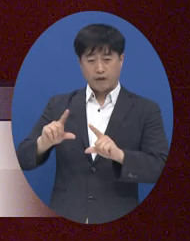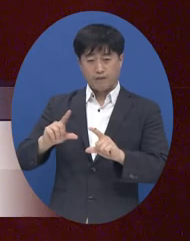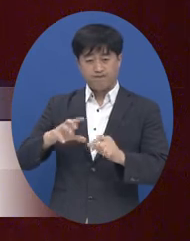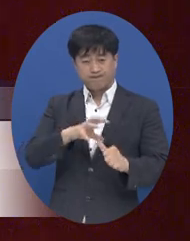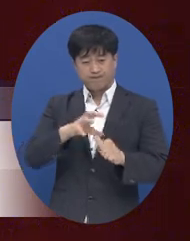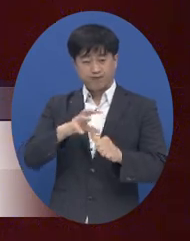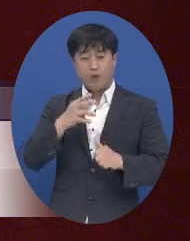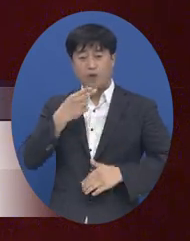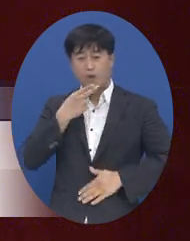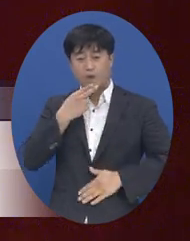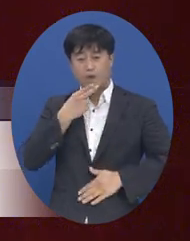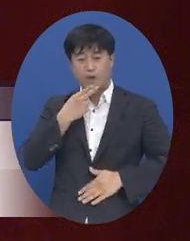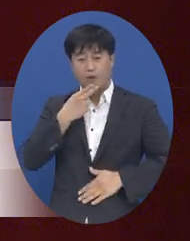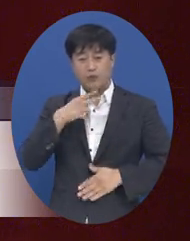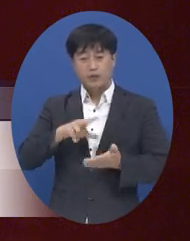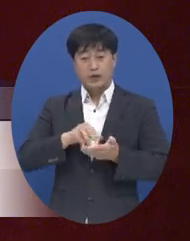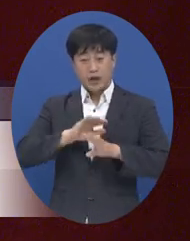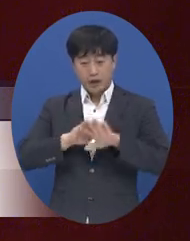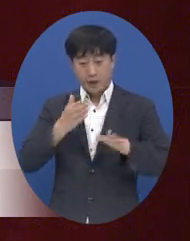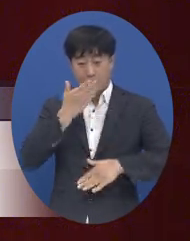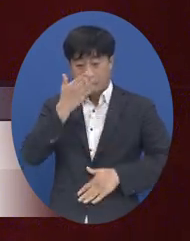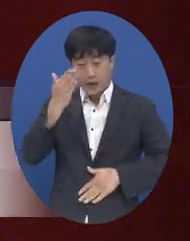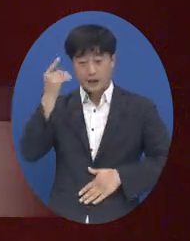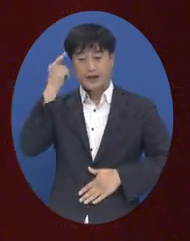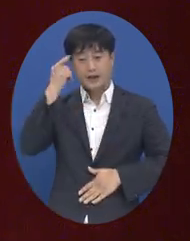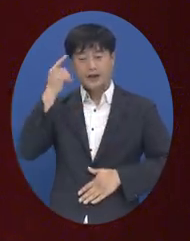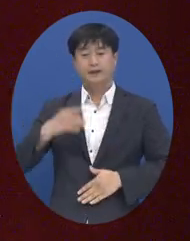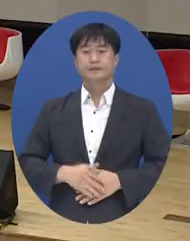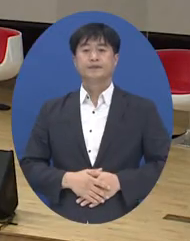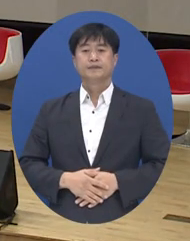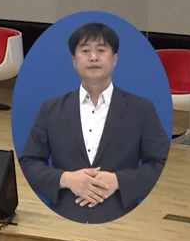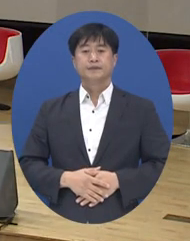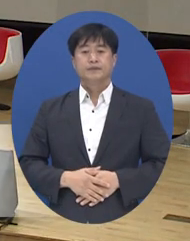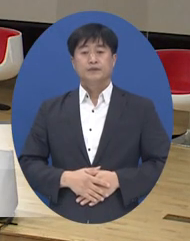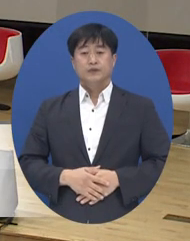구속되지 않으면서 돌파의 공간을 만들어낼 수 있다고 생각합니다.